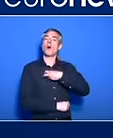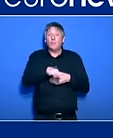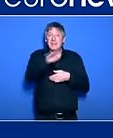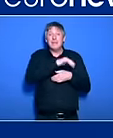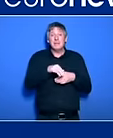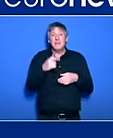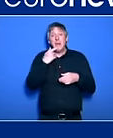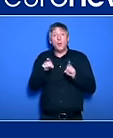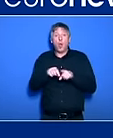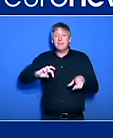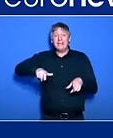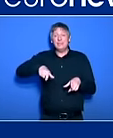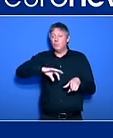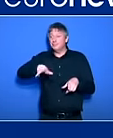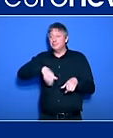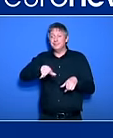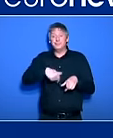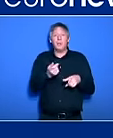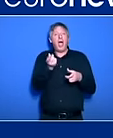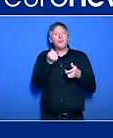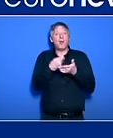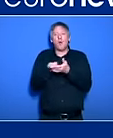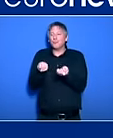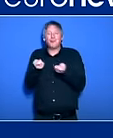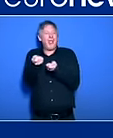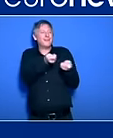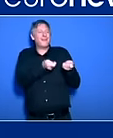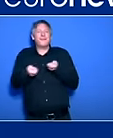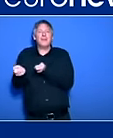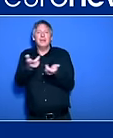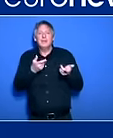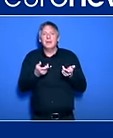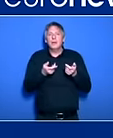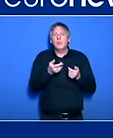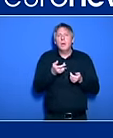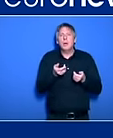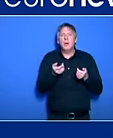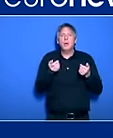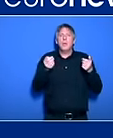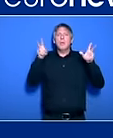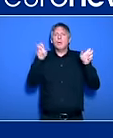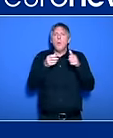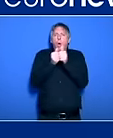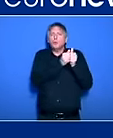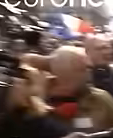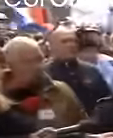окно. Господин Макрон взял его лозунг «Вместе с Францией», честнее было бы сказать «Вместе с финансами».